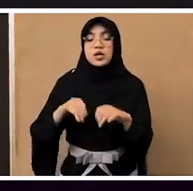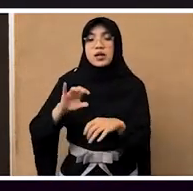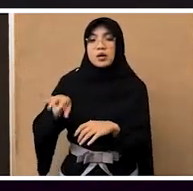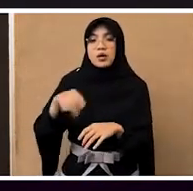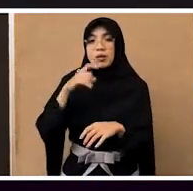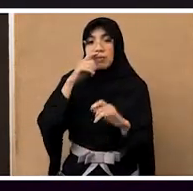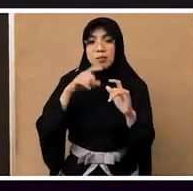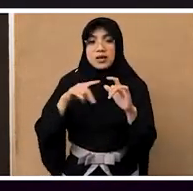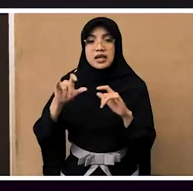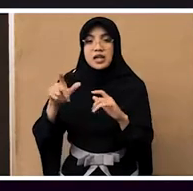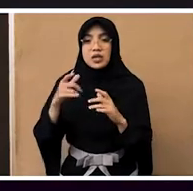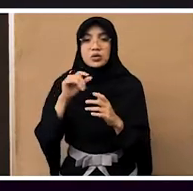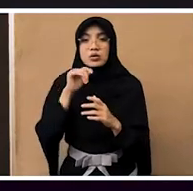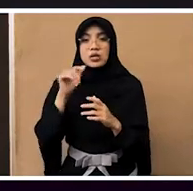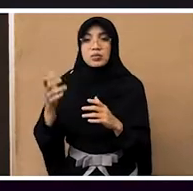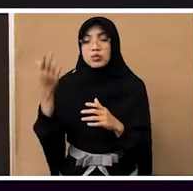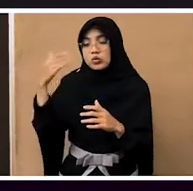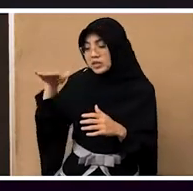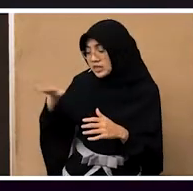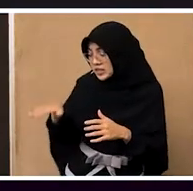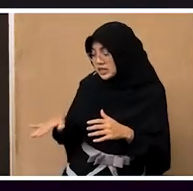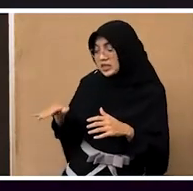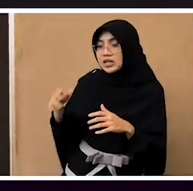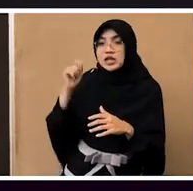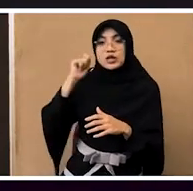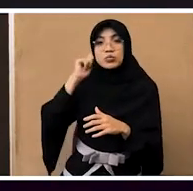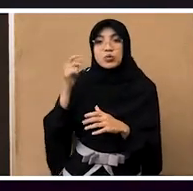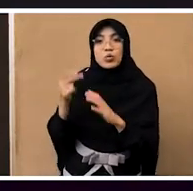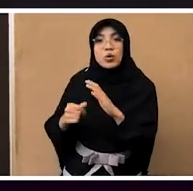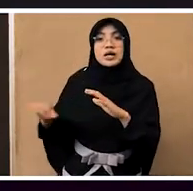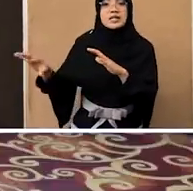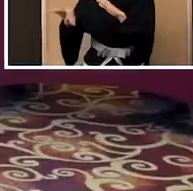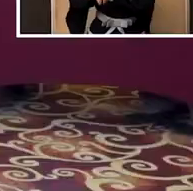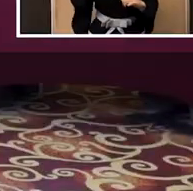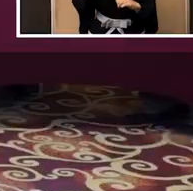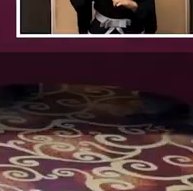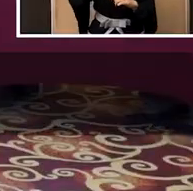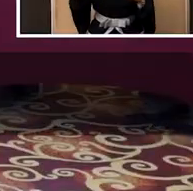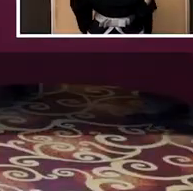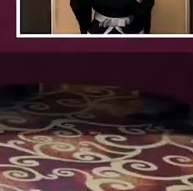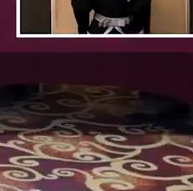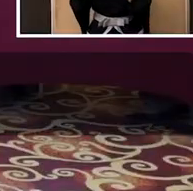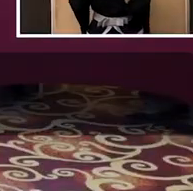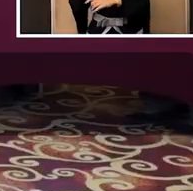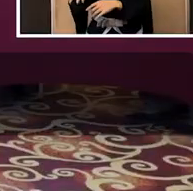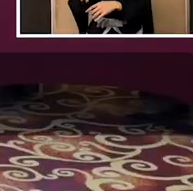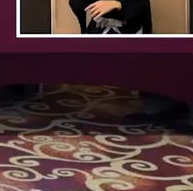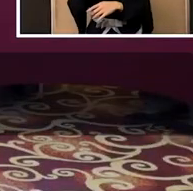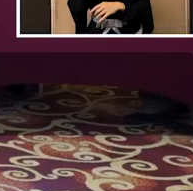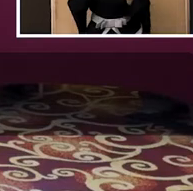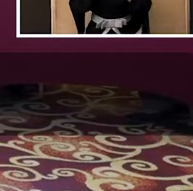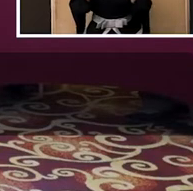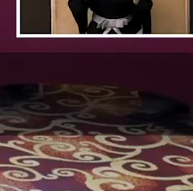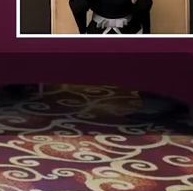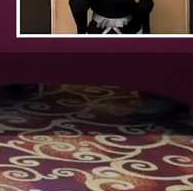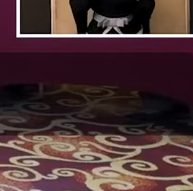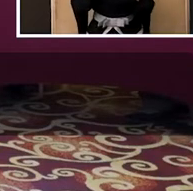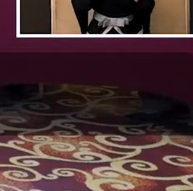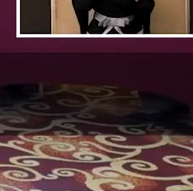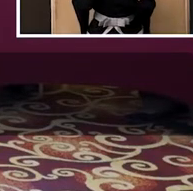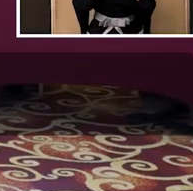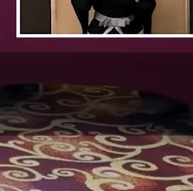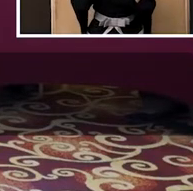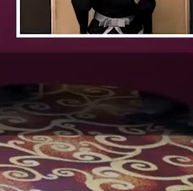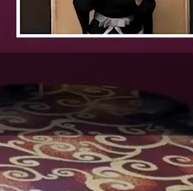ini misalnya mencuri uang ibu kan ada hubungan keluarga tapi kalau yang solut misalnya apa